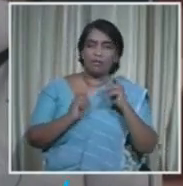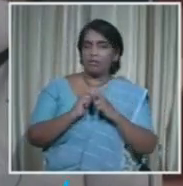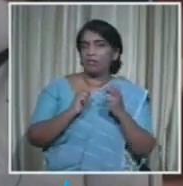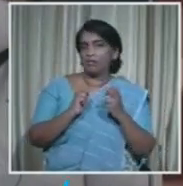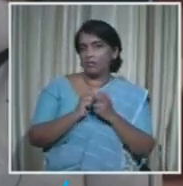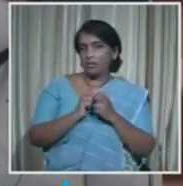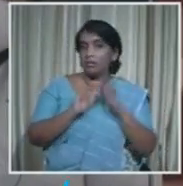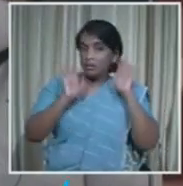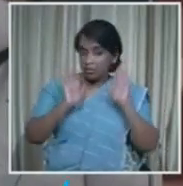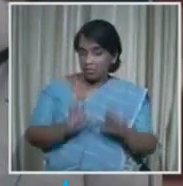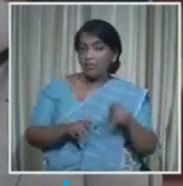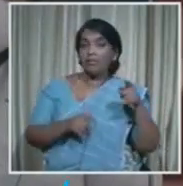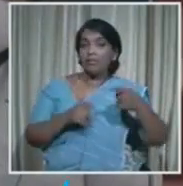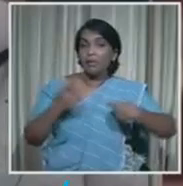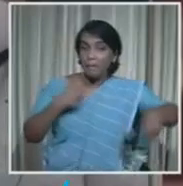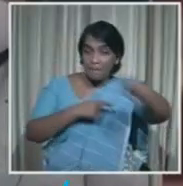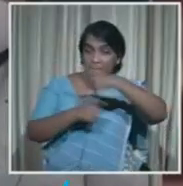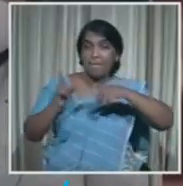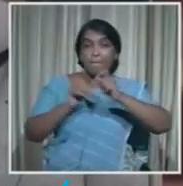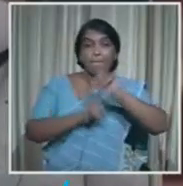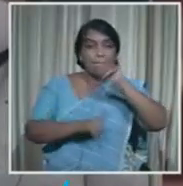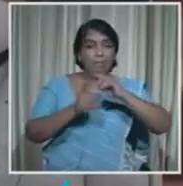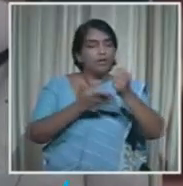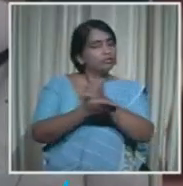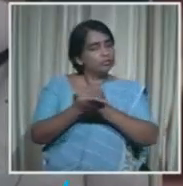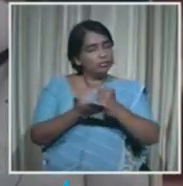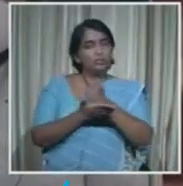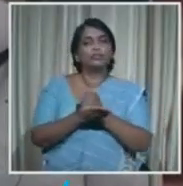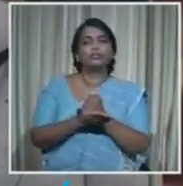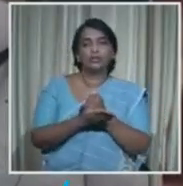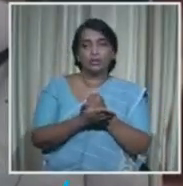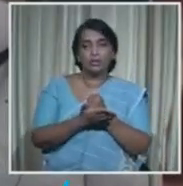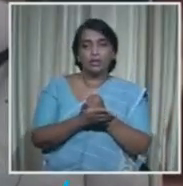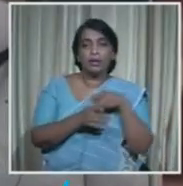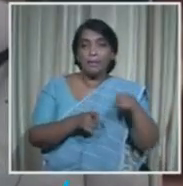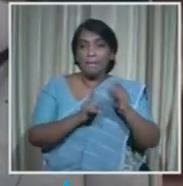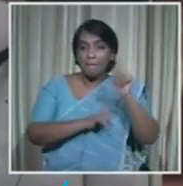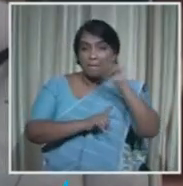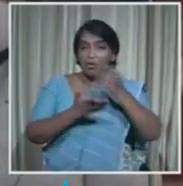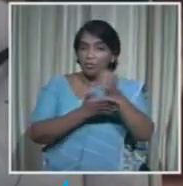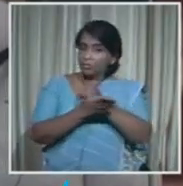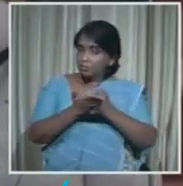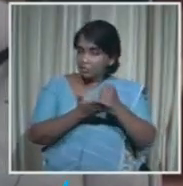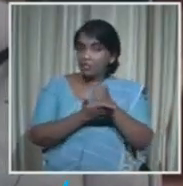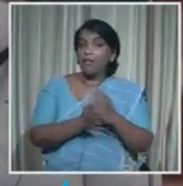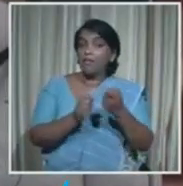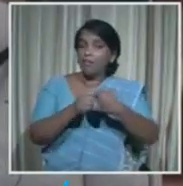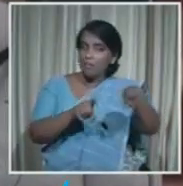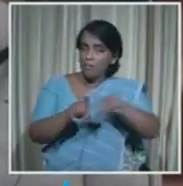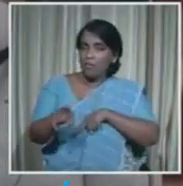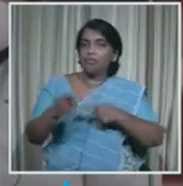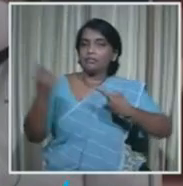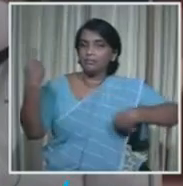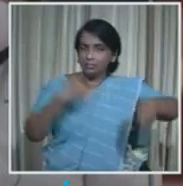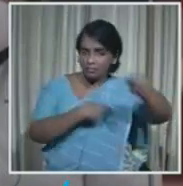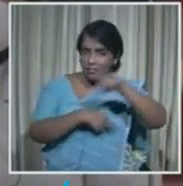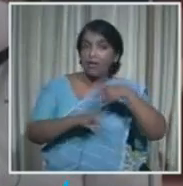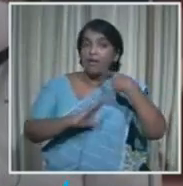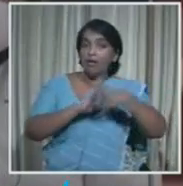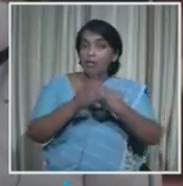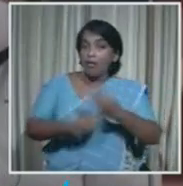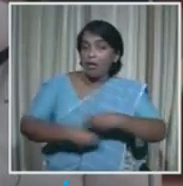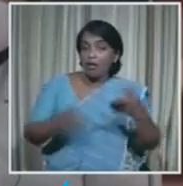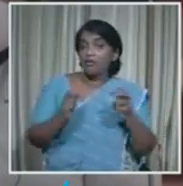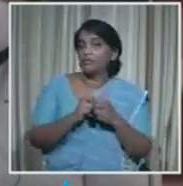eh manang, me parlimen tu ina sialu dena, me parlimen tu ina sialu dena, wagaki anun, me rata deh